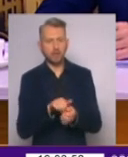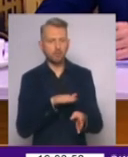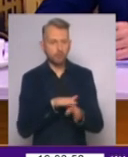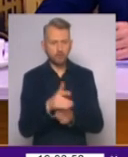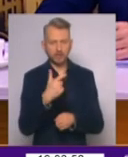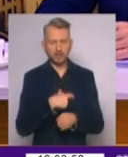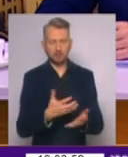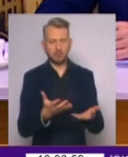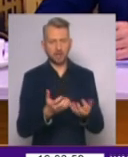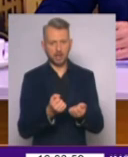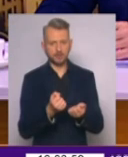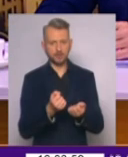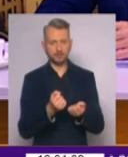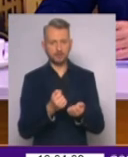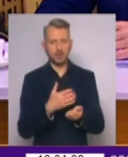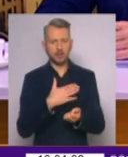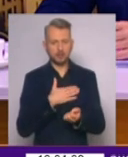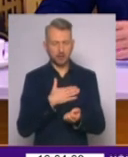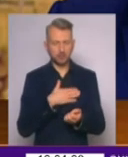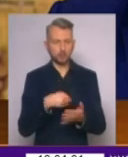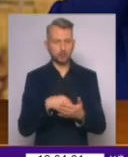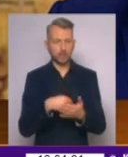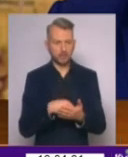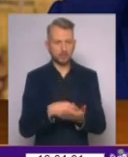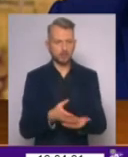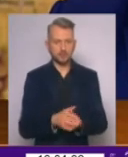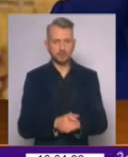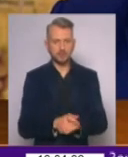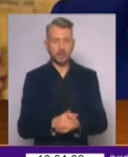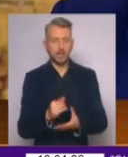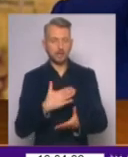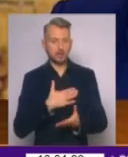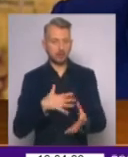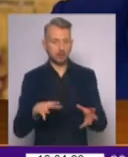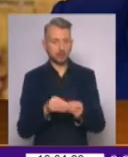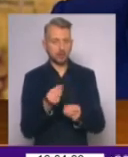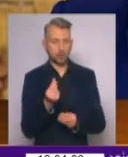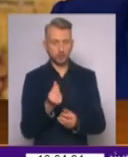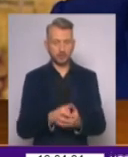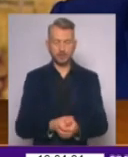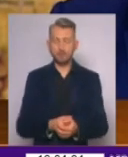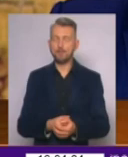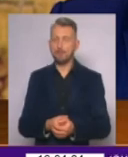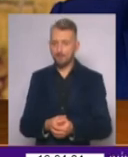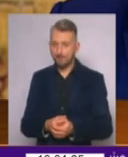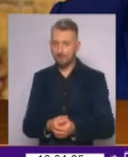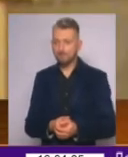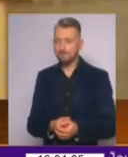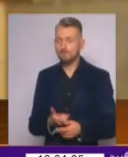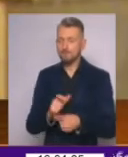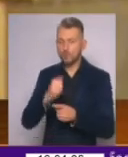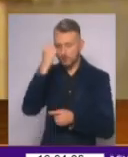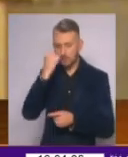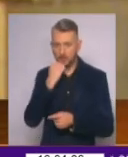себе бере наш комунальний бюджет, ну і наші спільні кошти. Так, пане Олеже, дуже дякую.